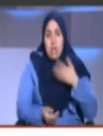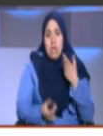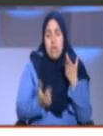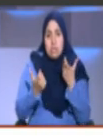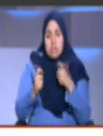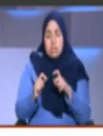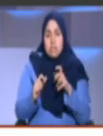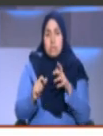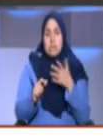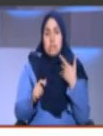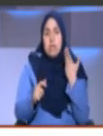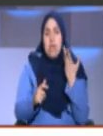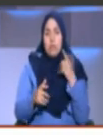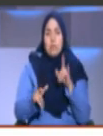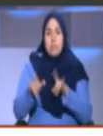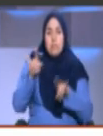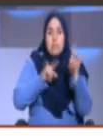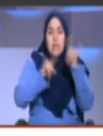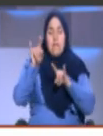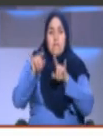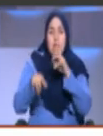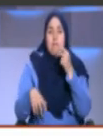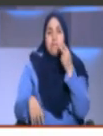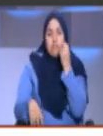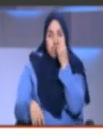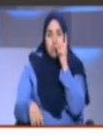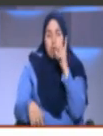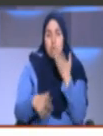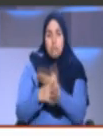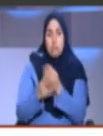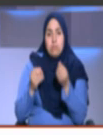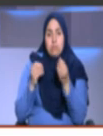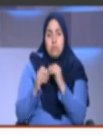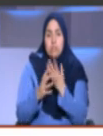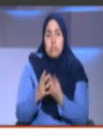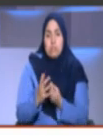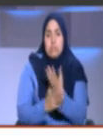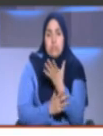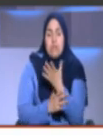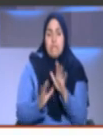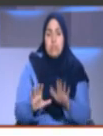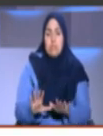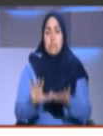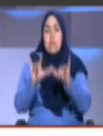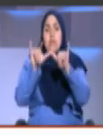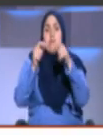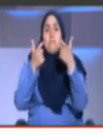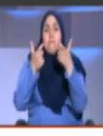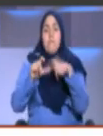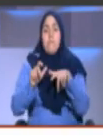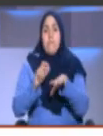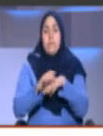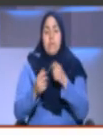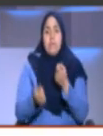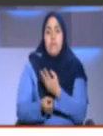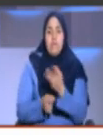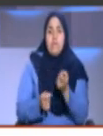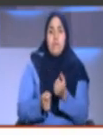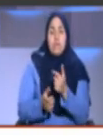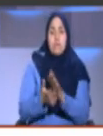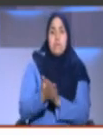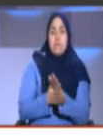الحضرية، أعطاء دفعة تنموية للمناطق الواعدة، توفير فرص عمل للشباب، كل هذا هو موجود